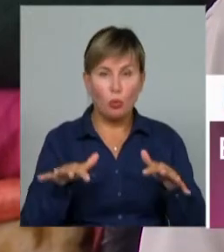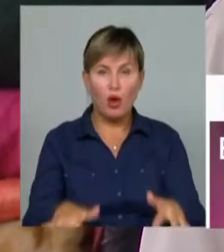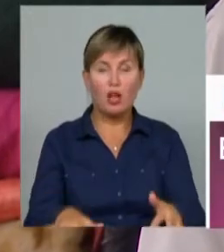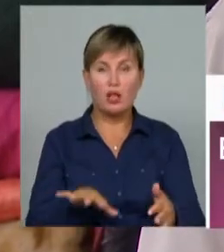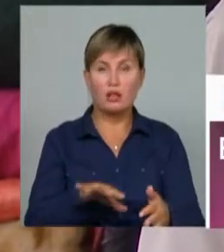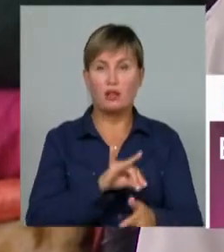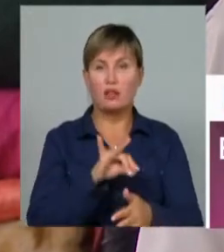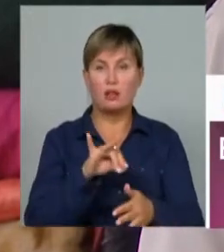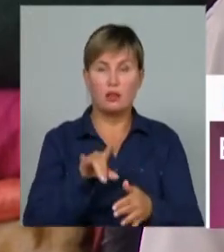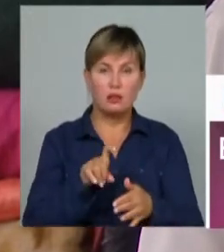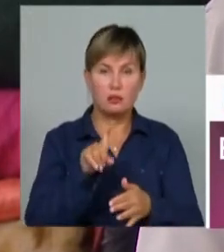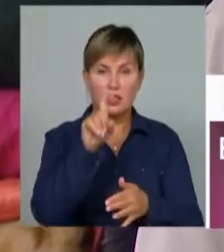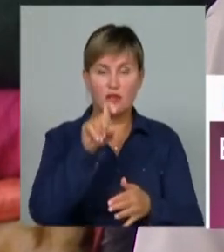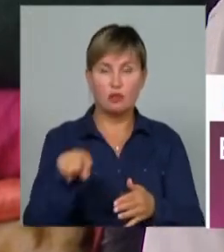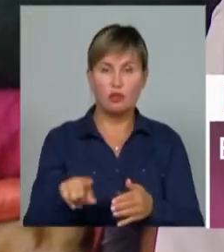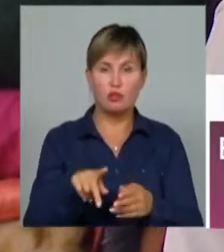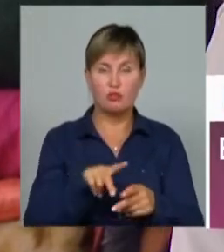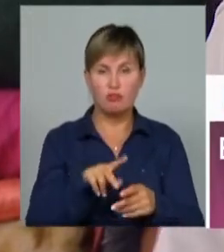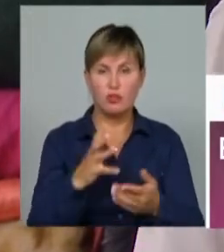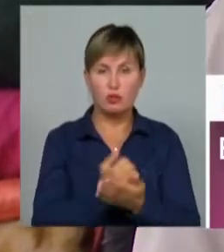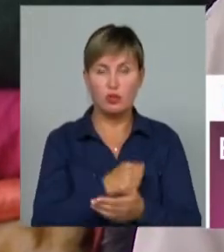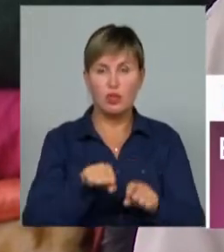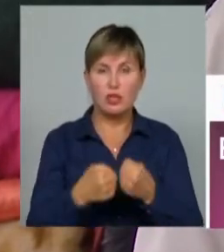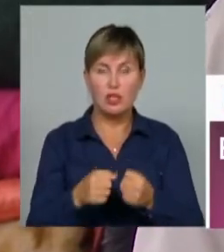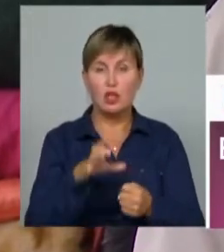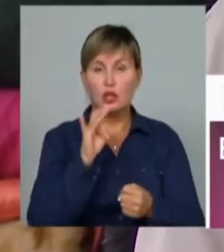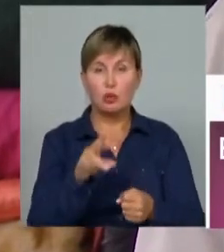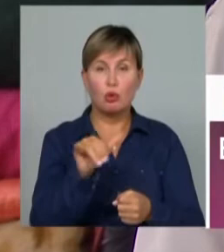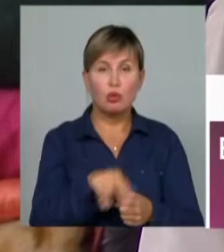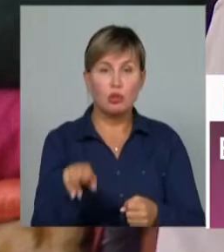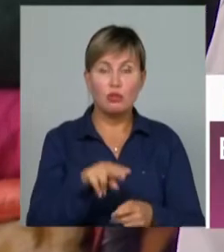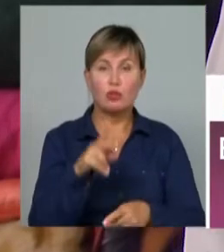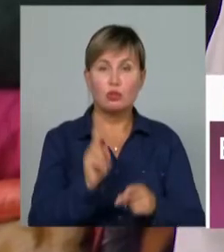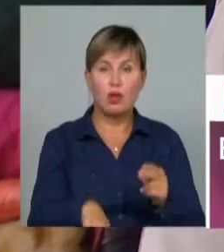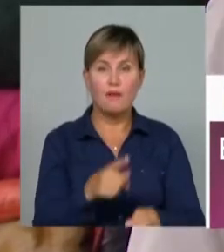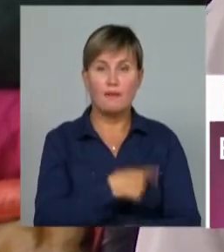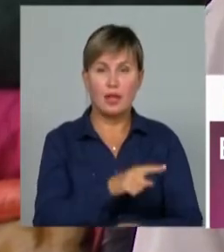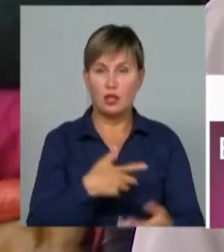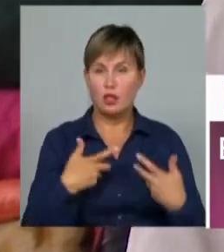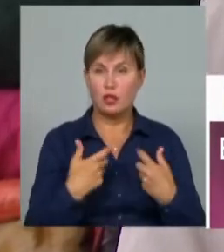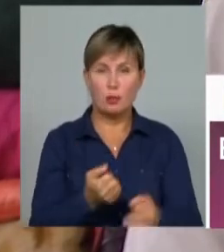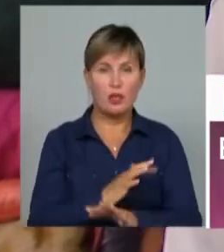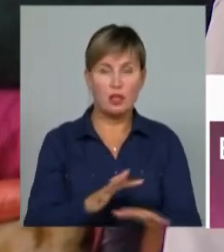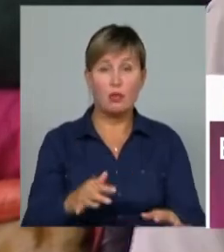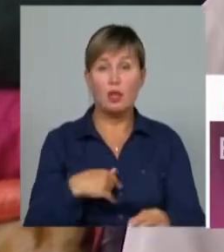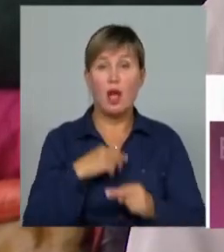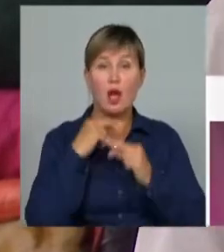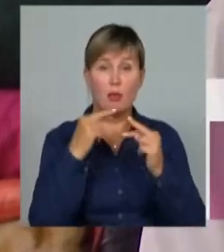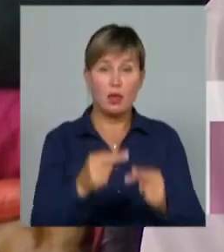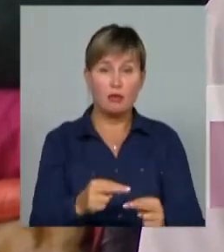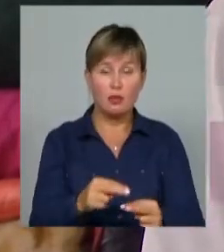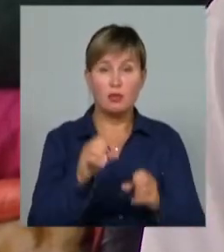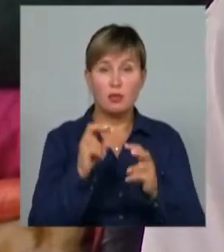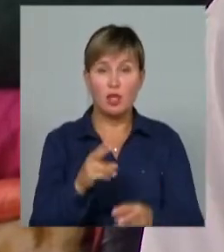результате серьезно повредила свой позвоночник. Так как срок ее удостоверения личности истек, врачи нас не принимали. Я обратился в